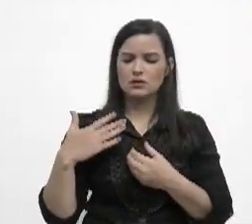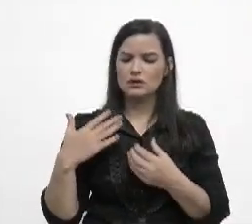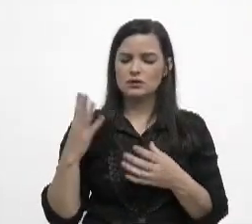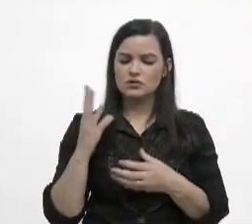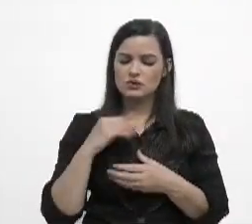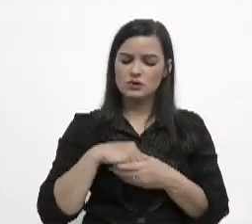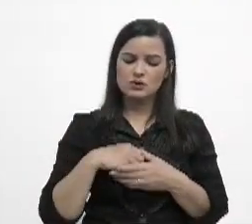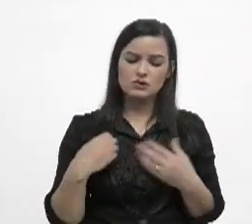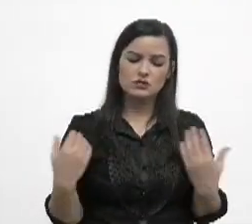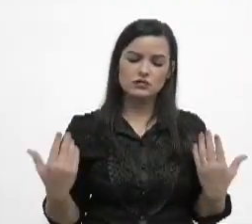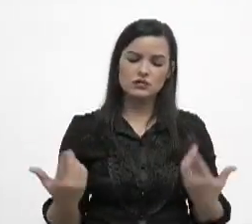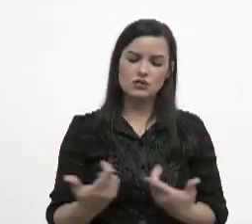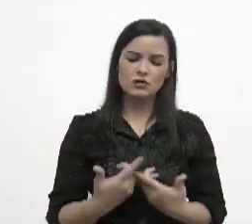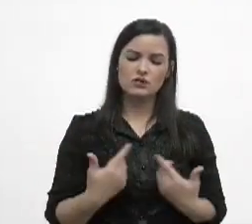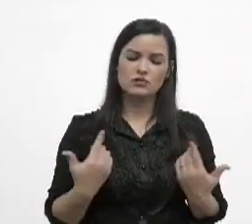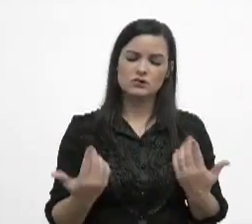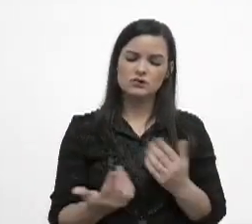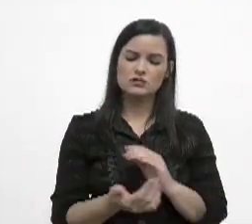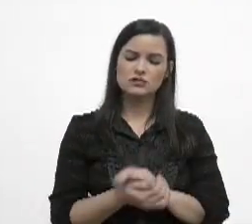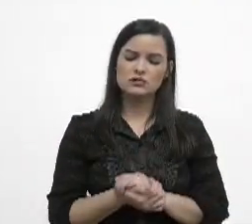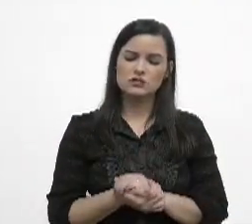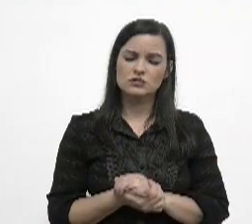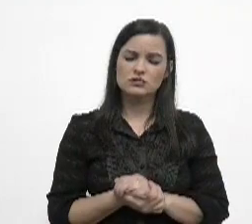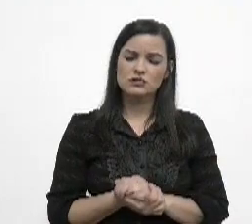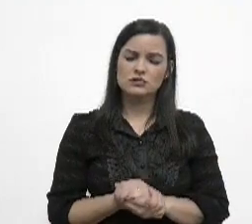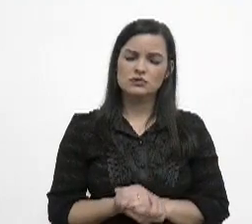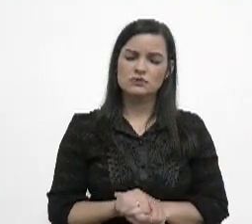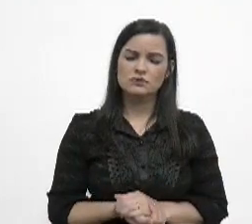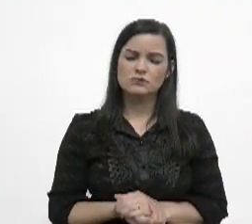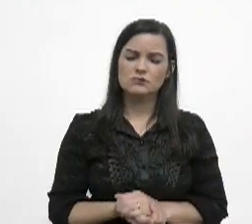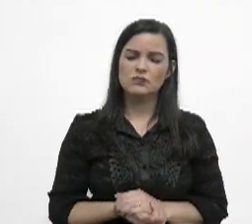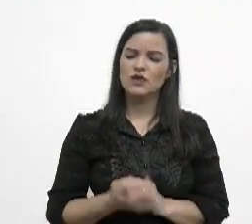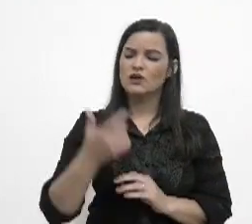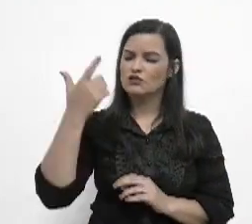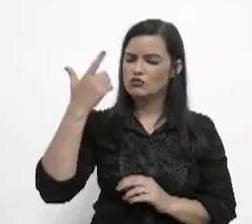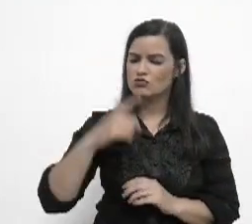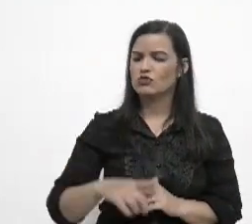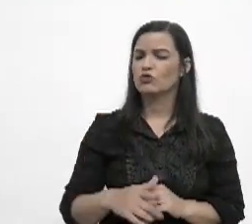다시 안수하여 주시옵소서. Que seja mais uma vez em nós, Senhor.